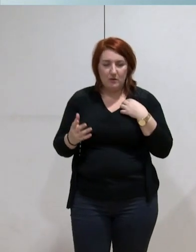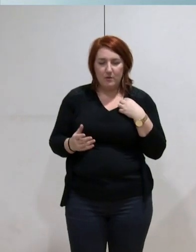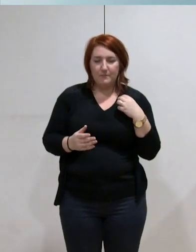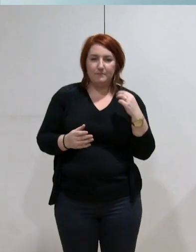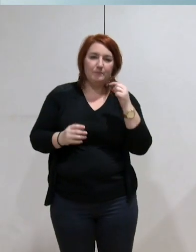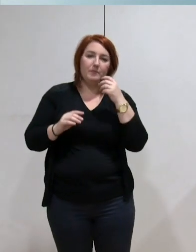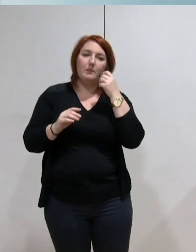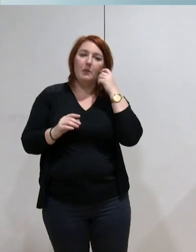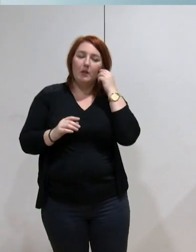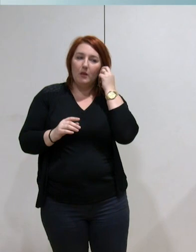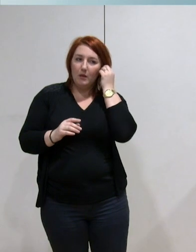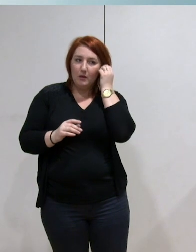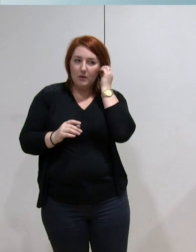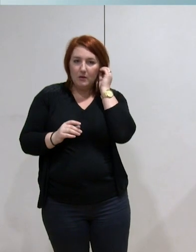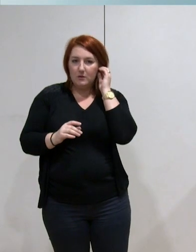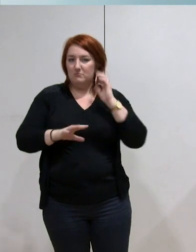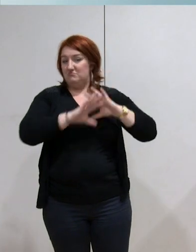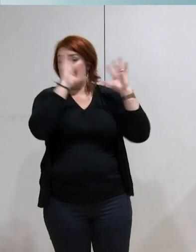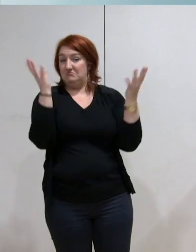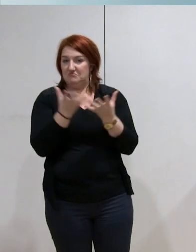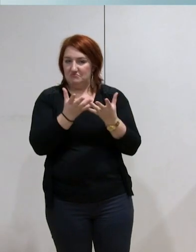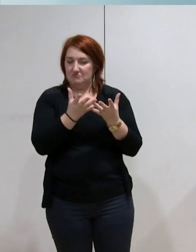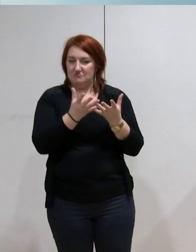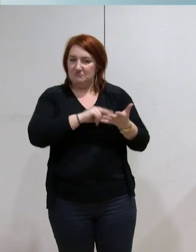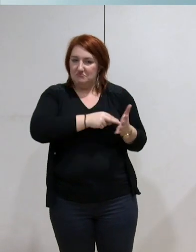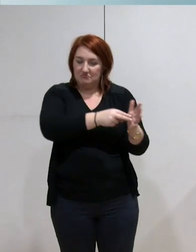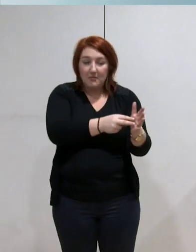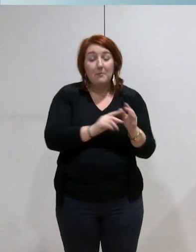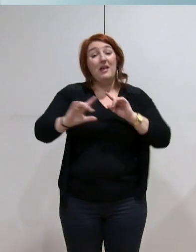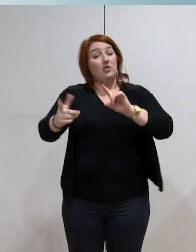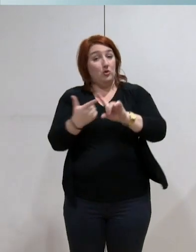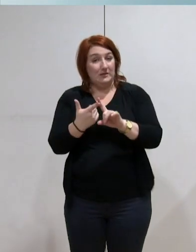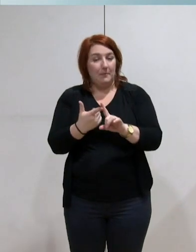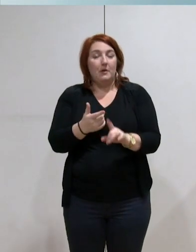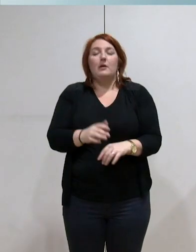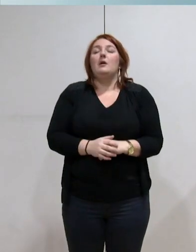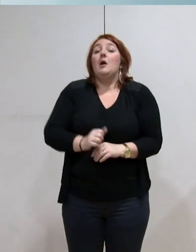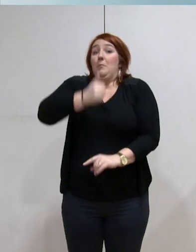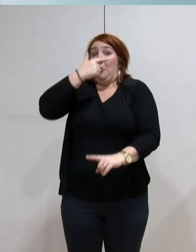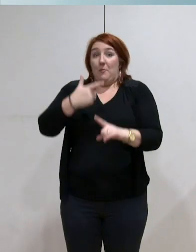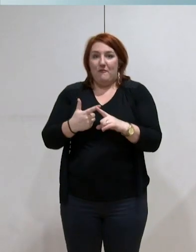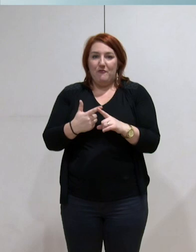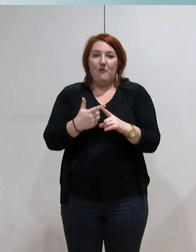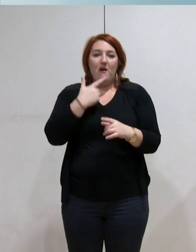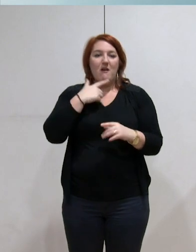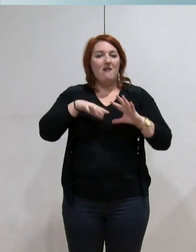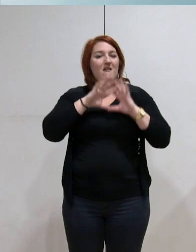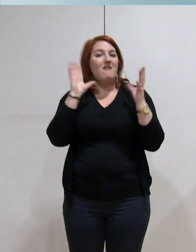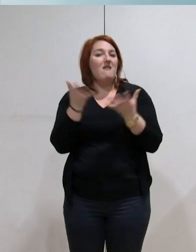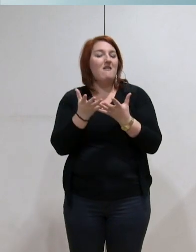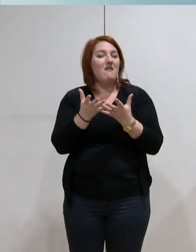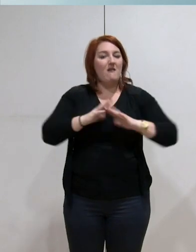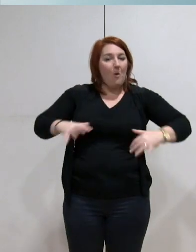deuxième différence qui est que pour la première fois ce budget reflète les transferts de compétences vers la métropole le rapport de la